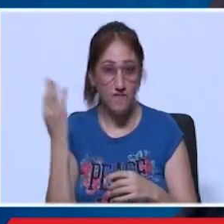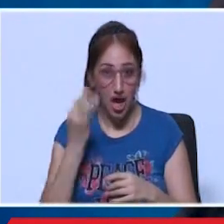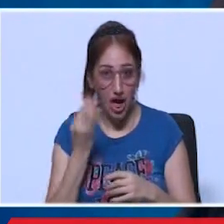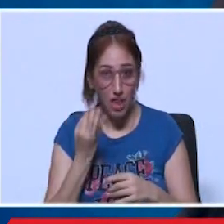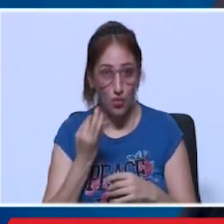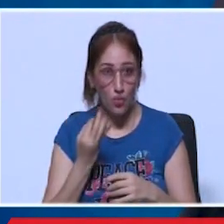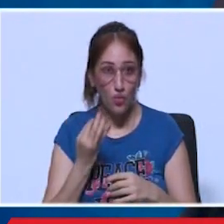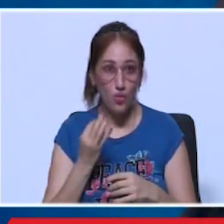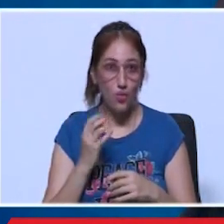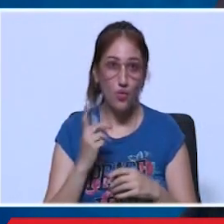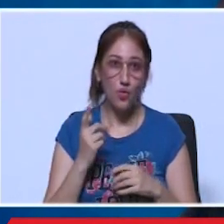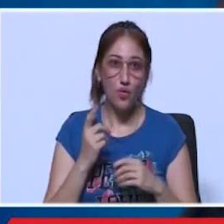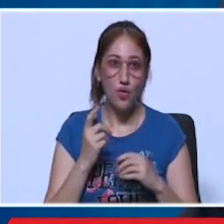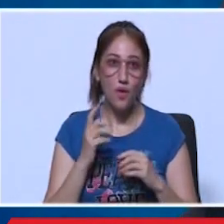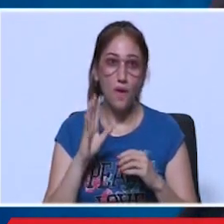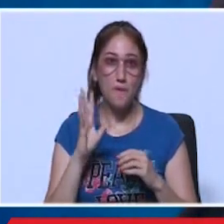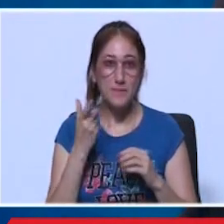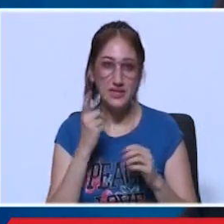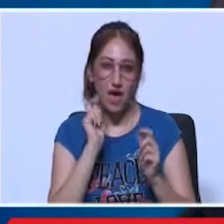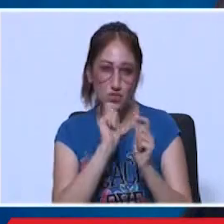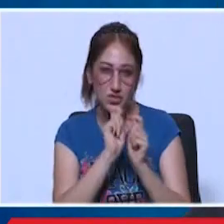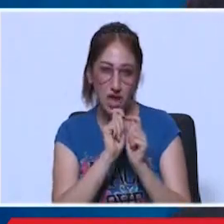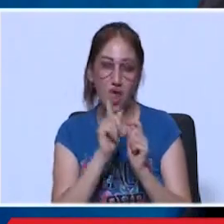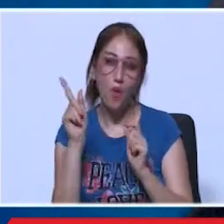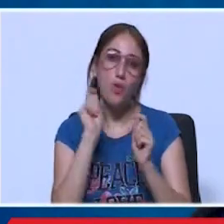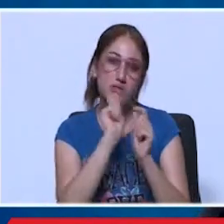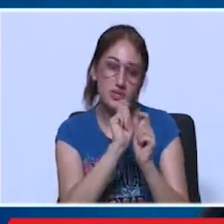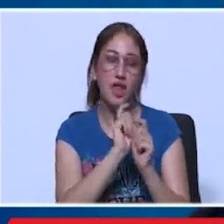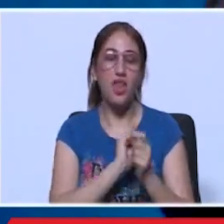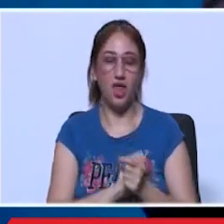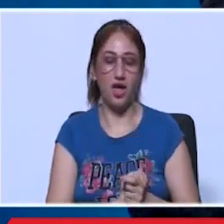بس مثلا عاوز له صنفره يصنفر يصفر يعني يعني